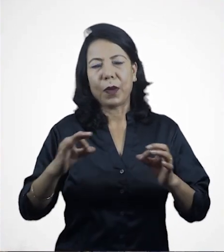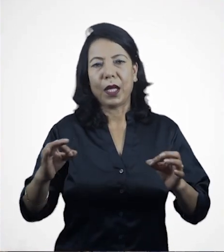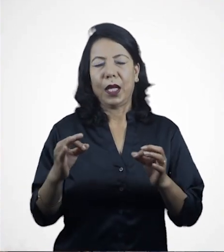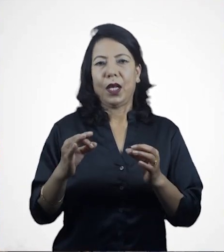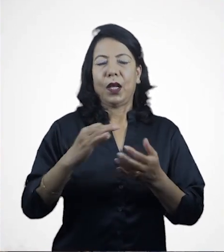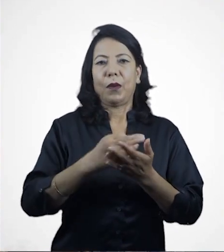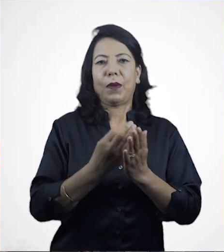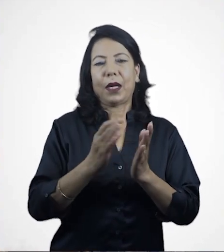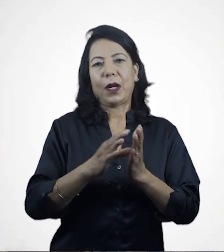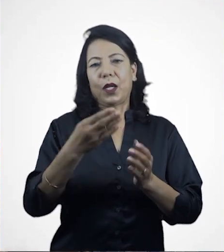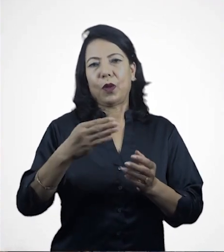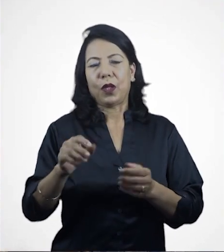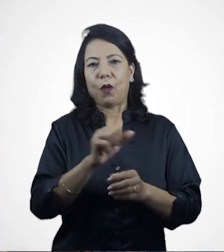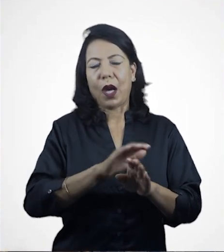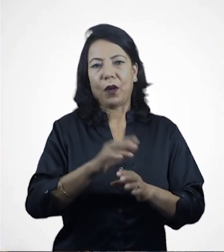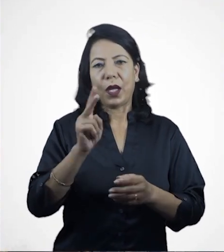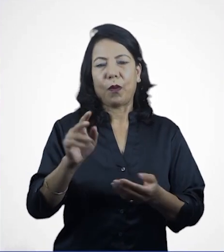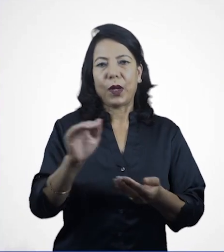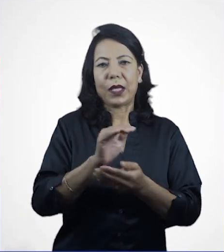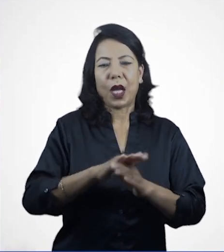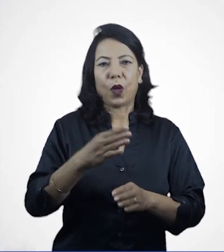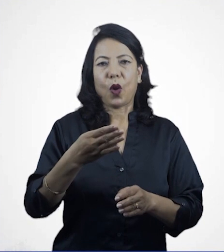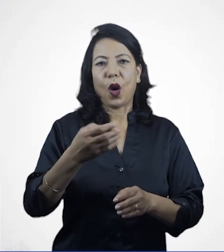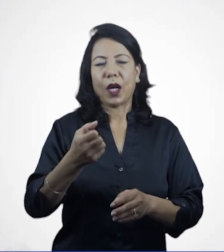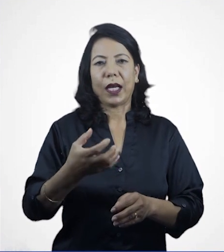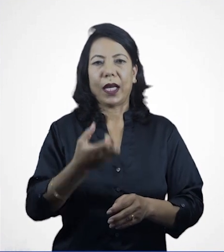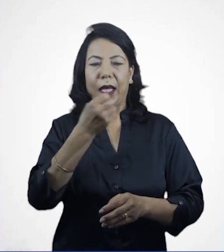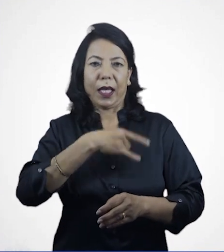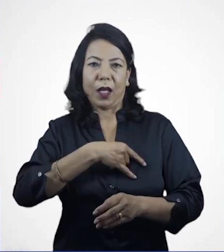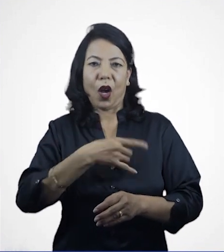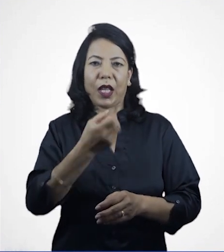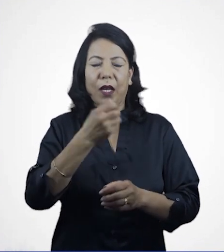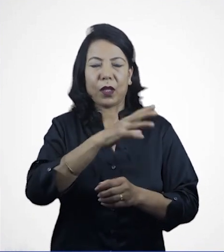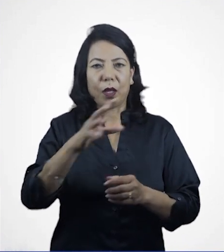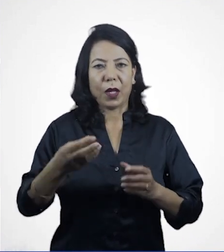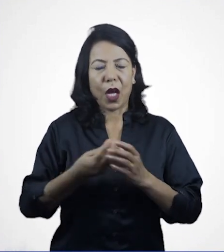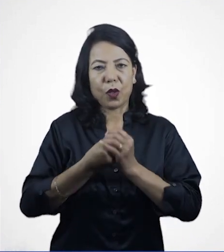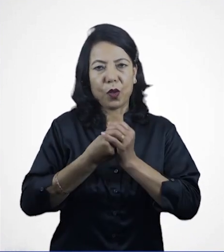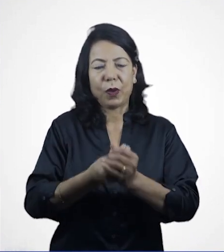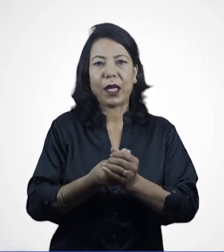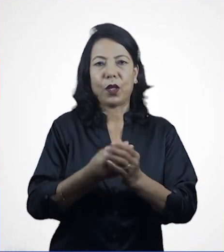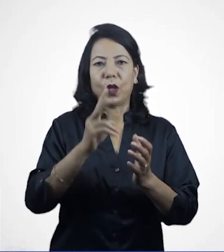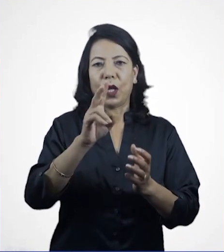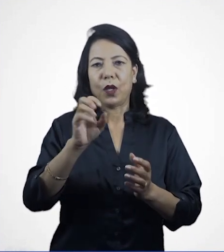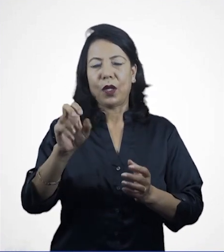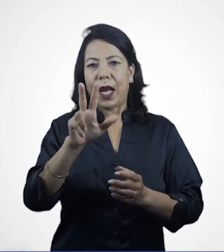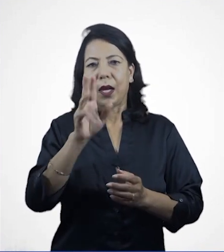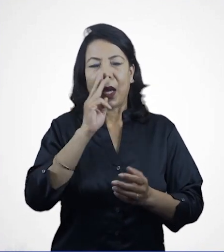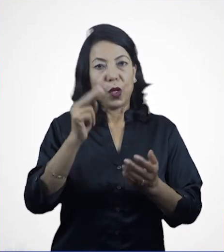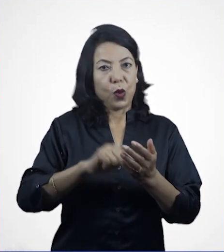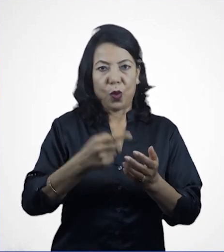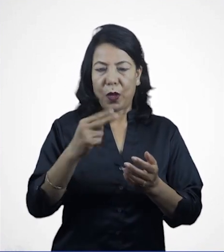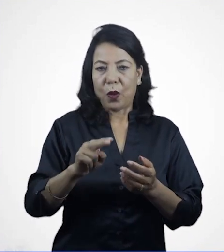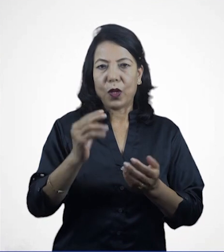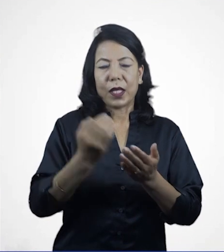यह वीविन विदाबात होनुचा उन्हारू अधिकार को लागी चाहिए सब्पई एक जूट बाई लागे काहूं 2008 मा शुरु बाईगो